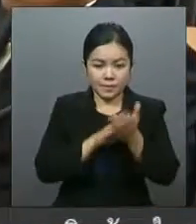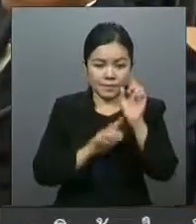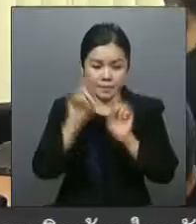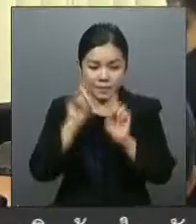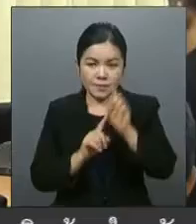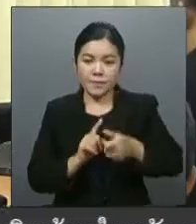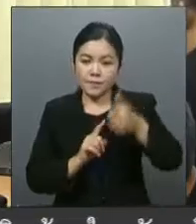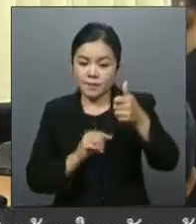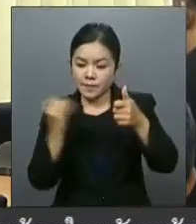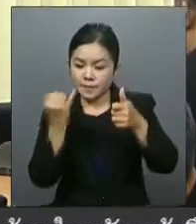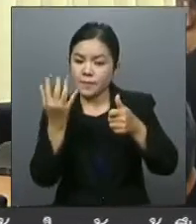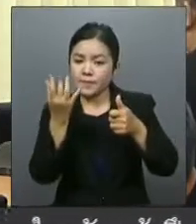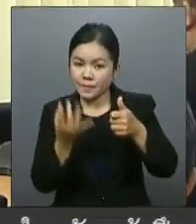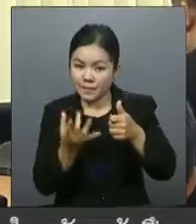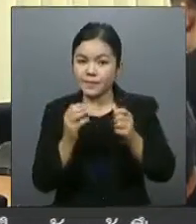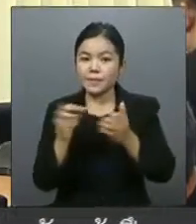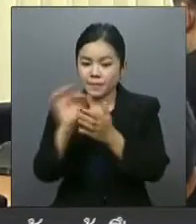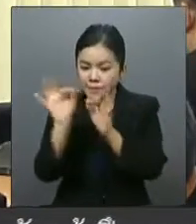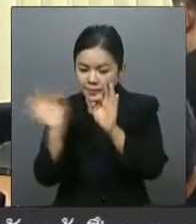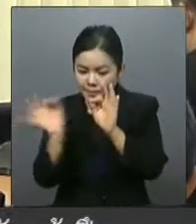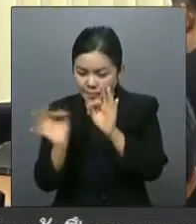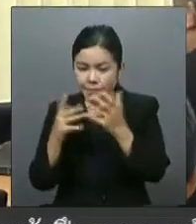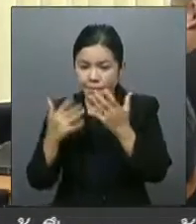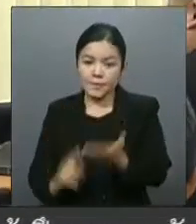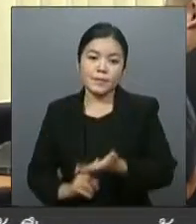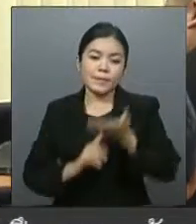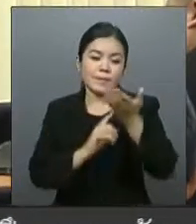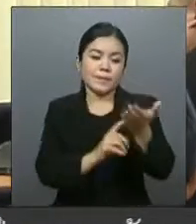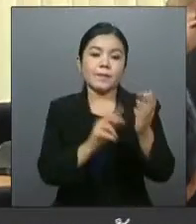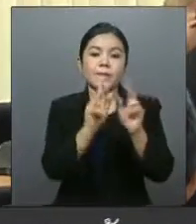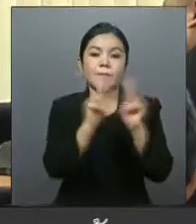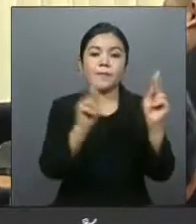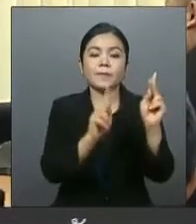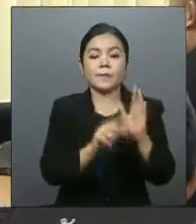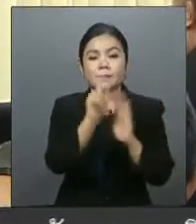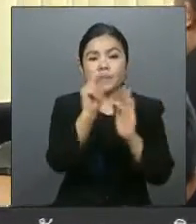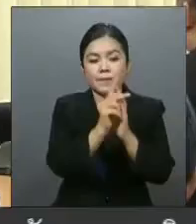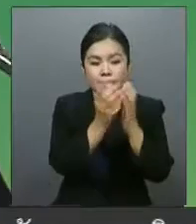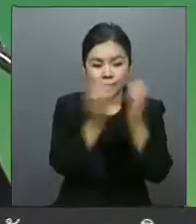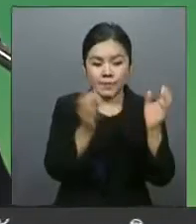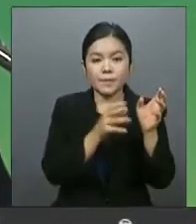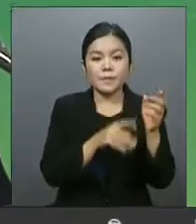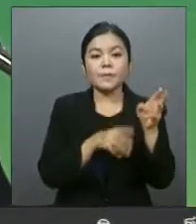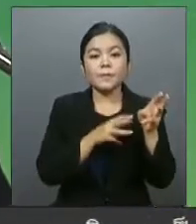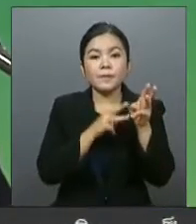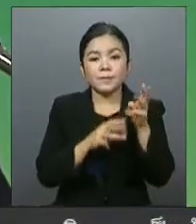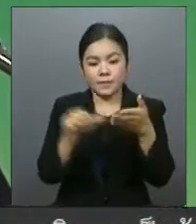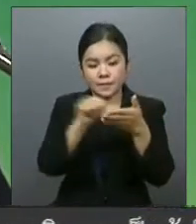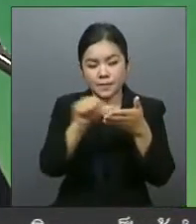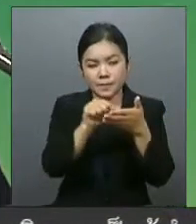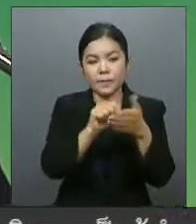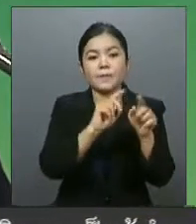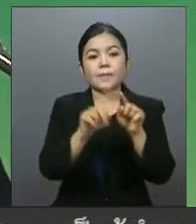ข้อเสียให้เกิดความชัดเจนก่อนที่จะส่งให้ทางกรท.พิจารณาเพิ่มเติมเพื่อปรับแก้ร่างกฎหมายฉบับนี้โด